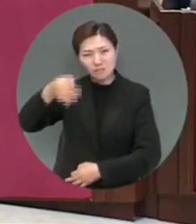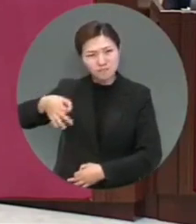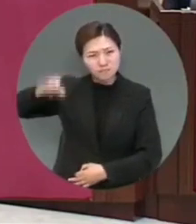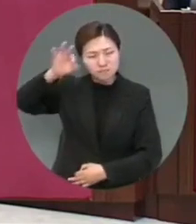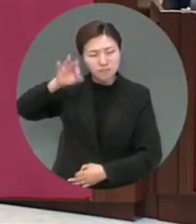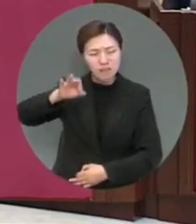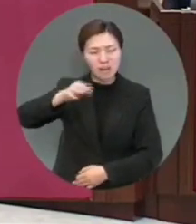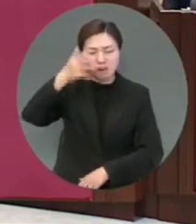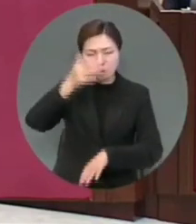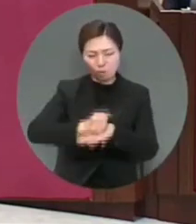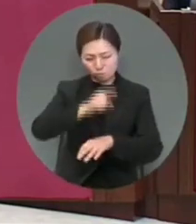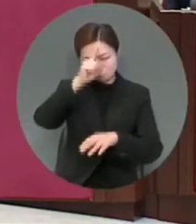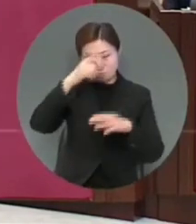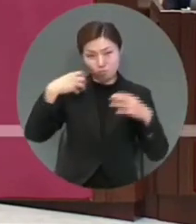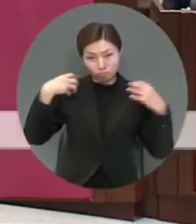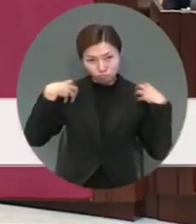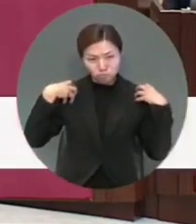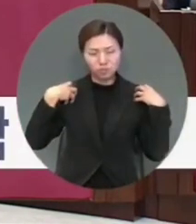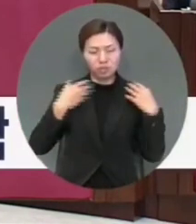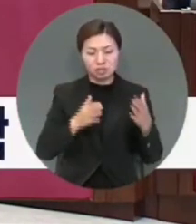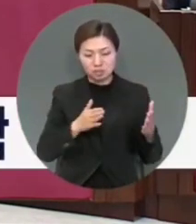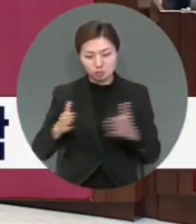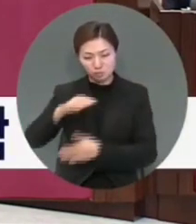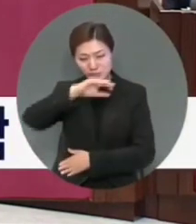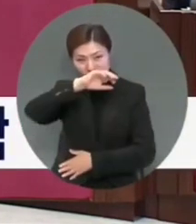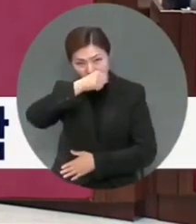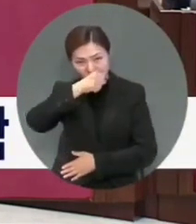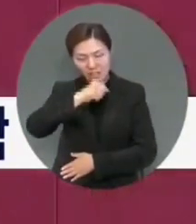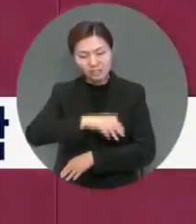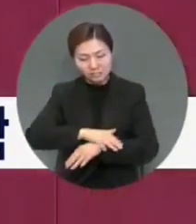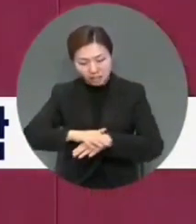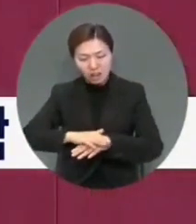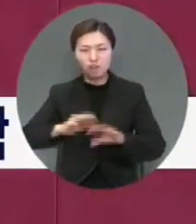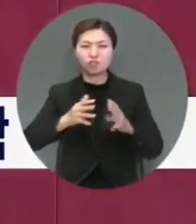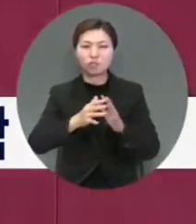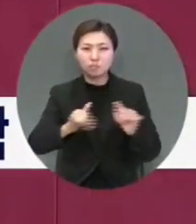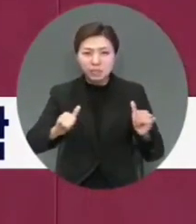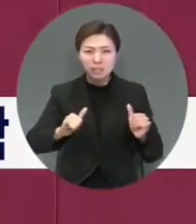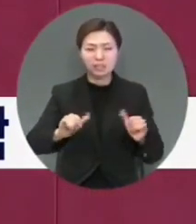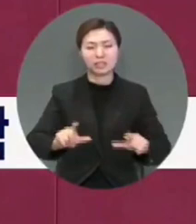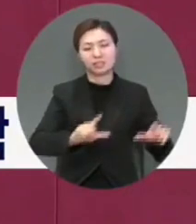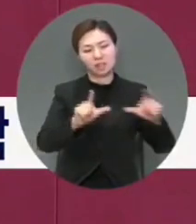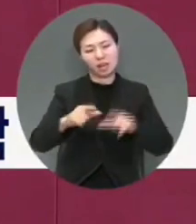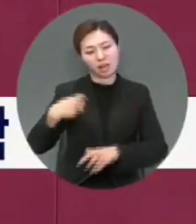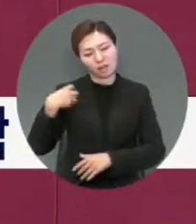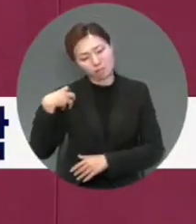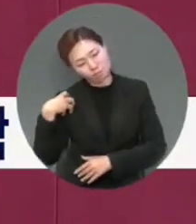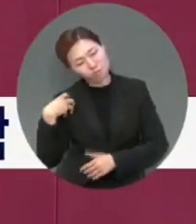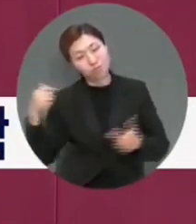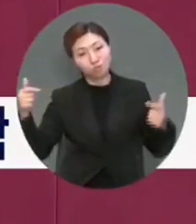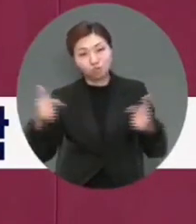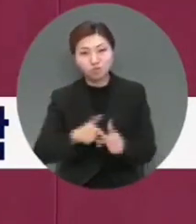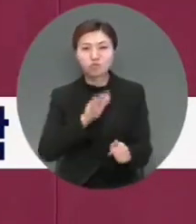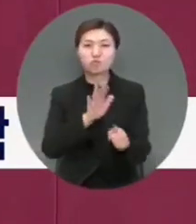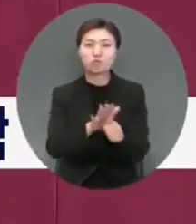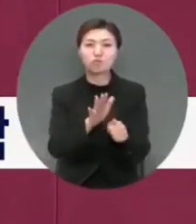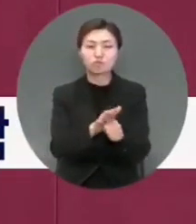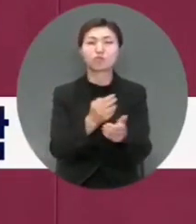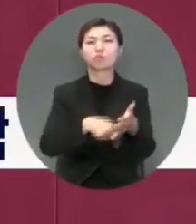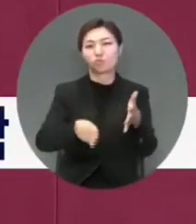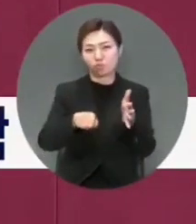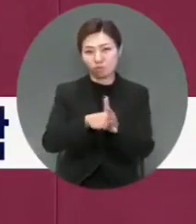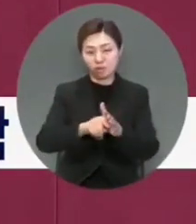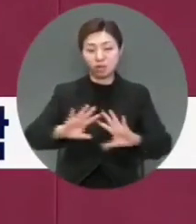마련한 예산안이 차질 없이 집행되어 민생의 부담을 덜어드릴 수 있도록 국회의